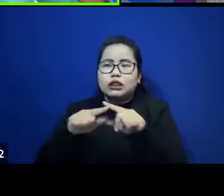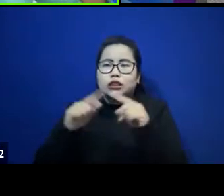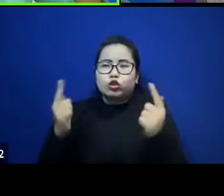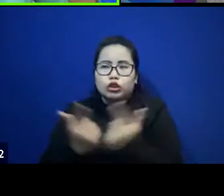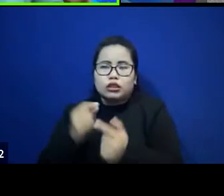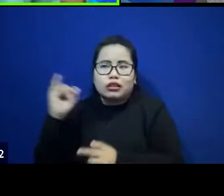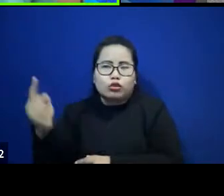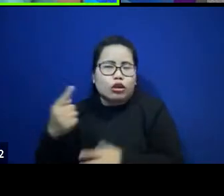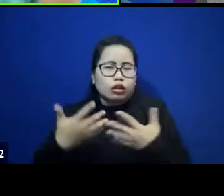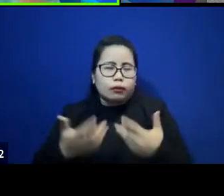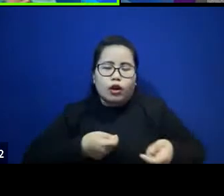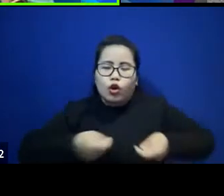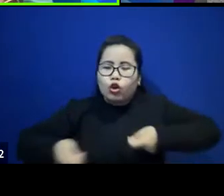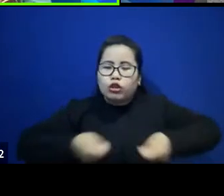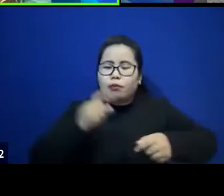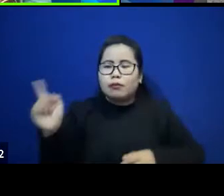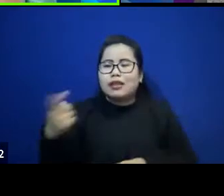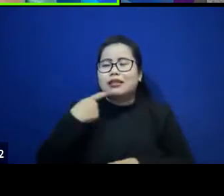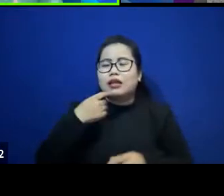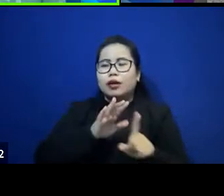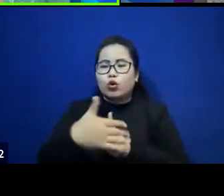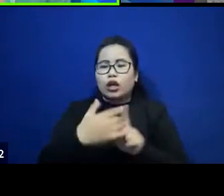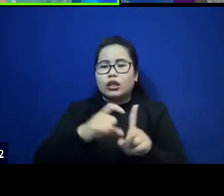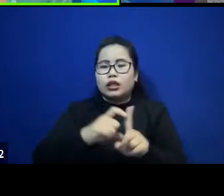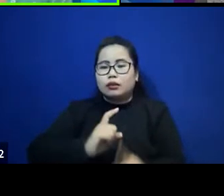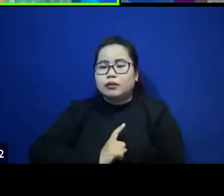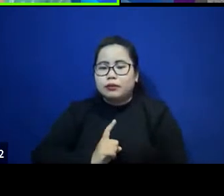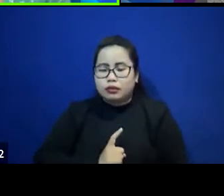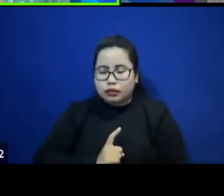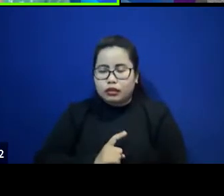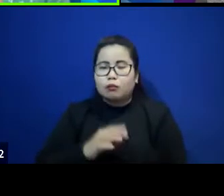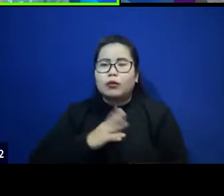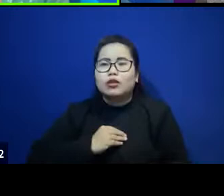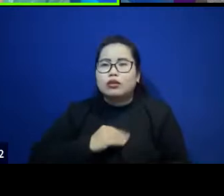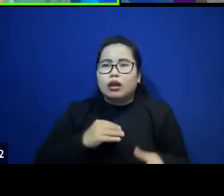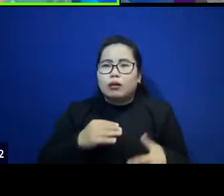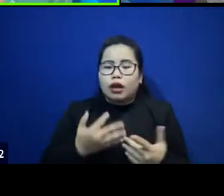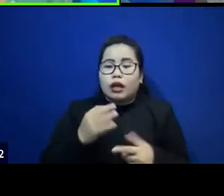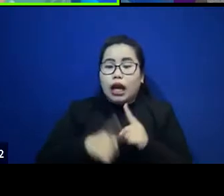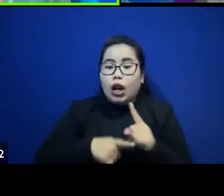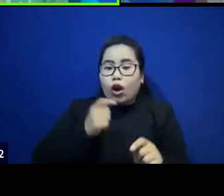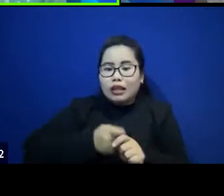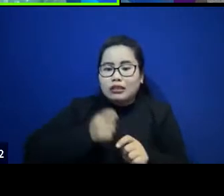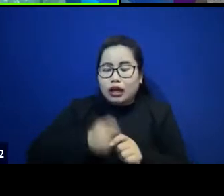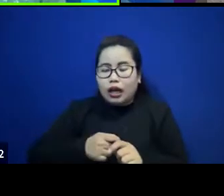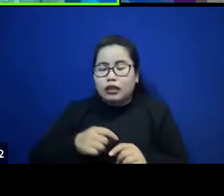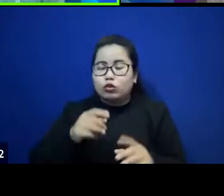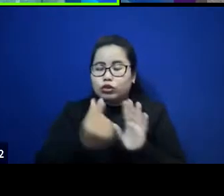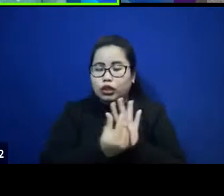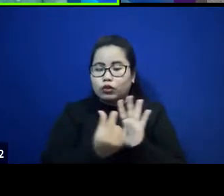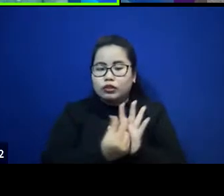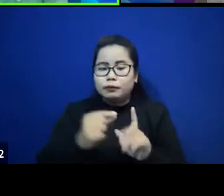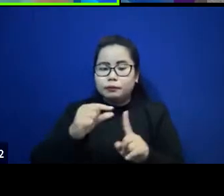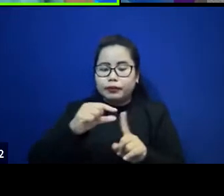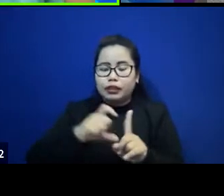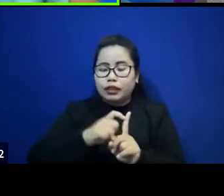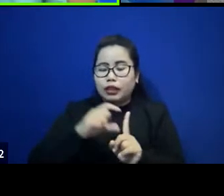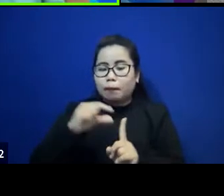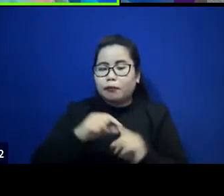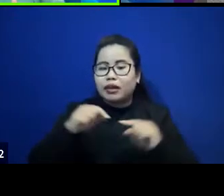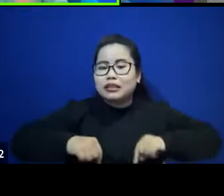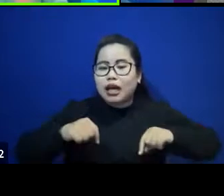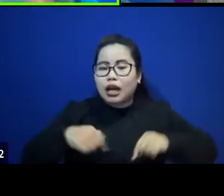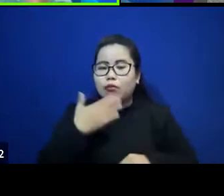pemerintah terhadap perlindungan data pribadi dengan kata lain apakah rancangan undang-undang PDB yang sekarang memiliki